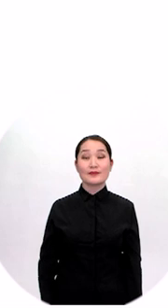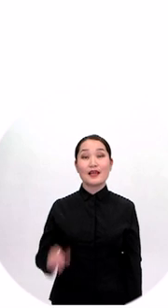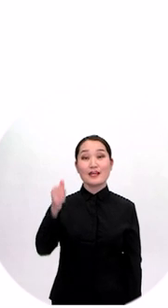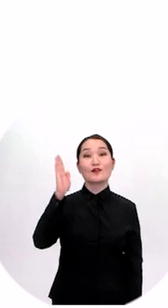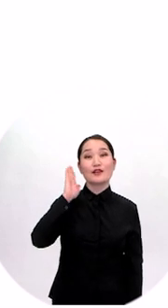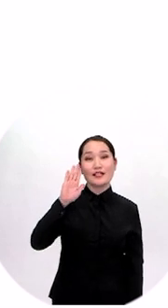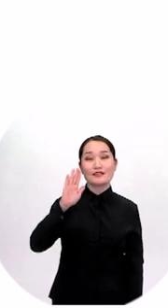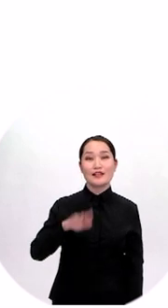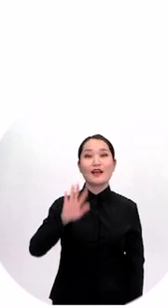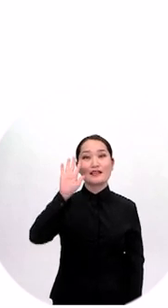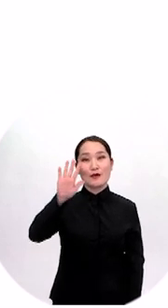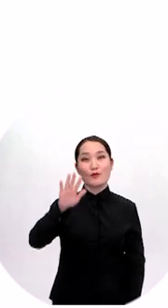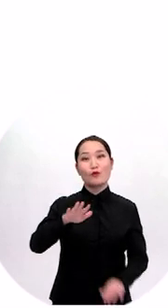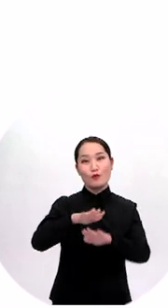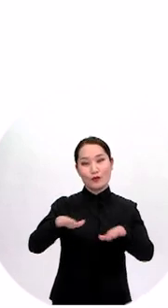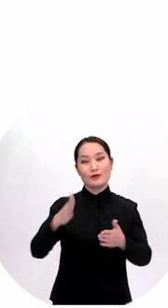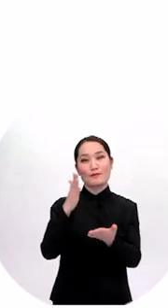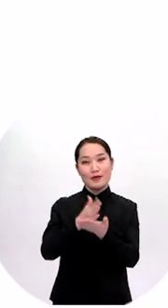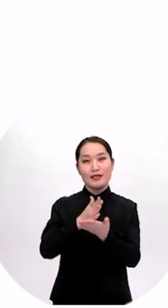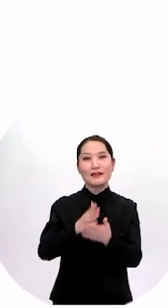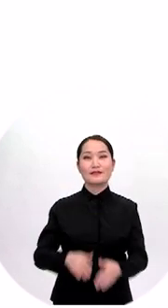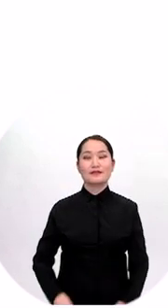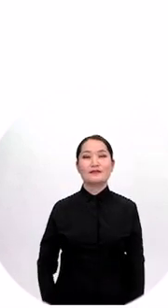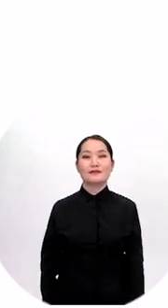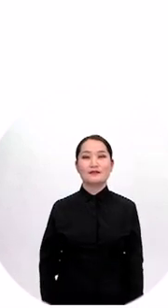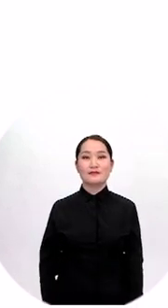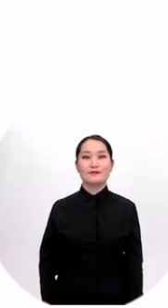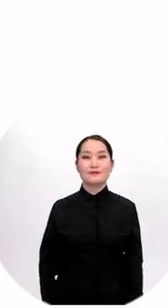Алуан гой таван хүүтэй.